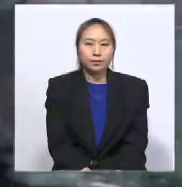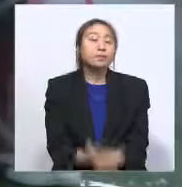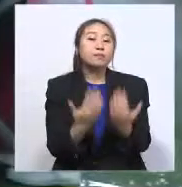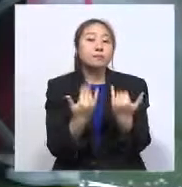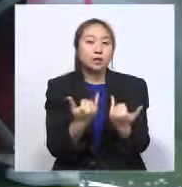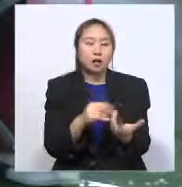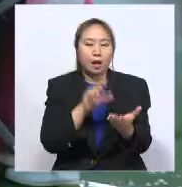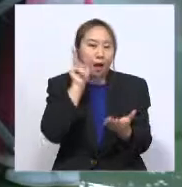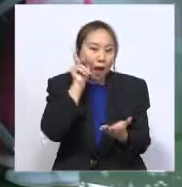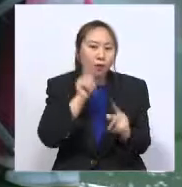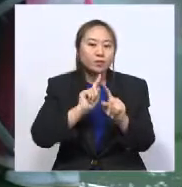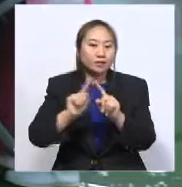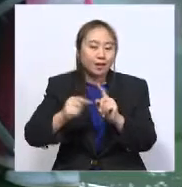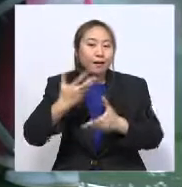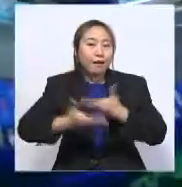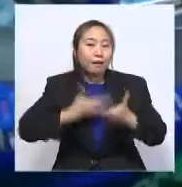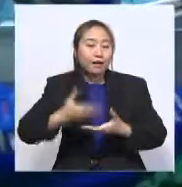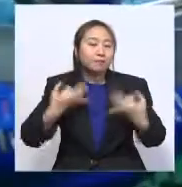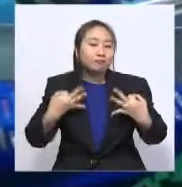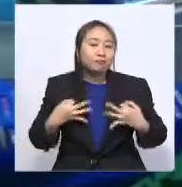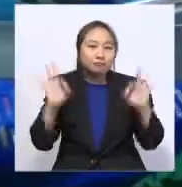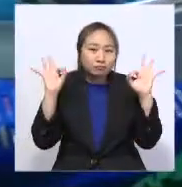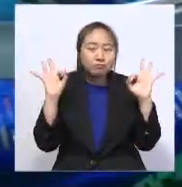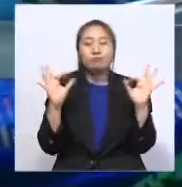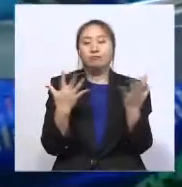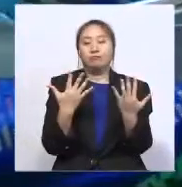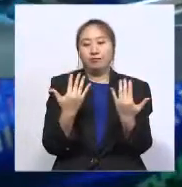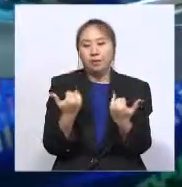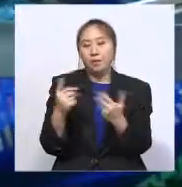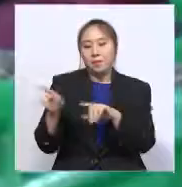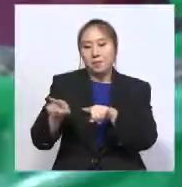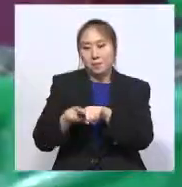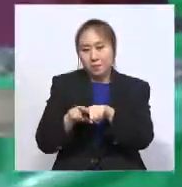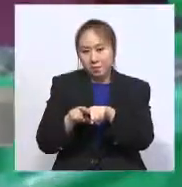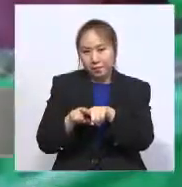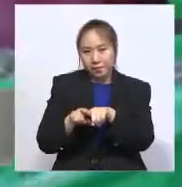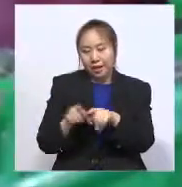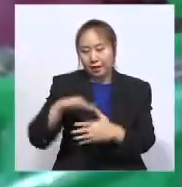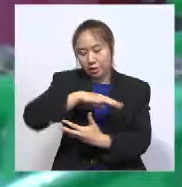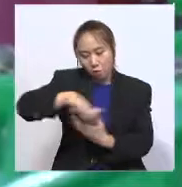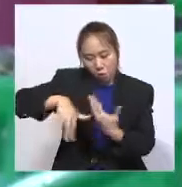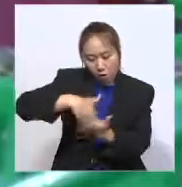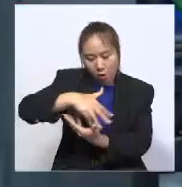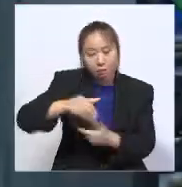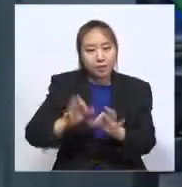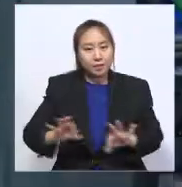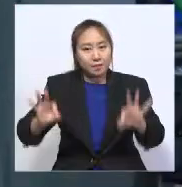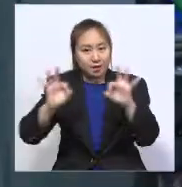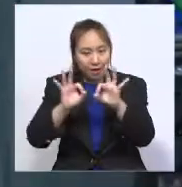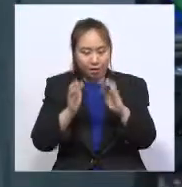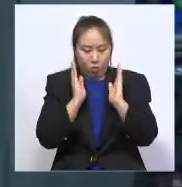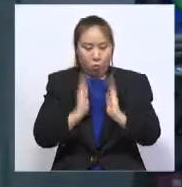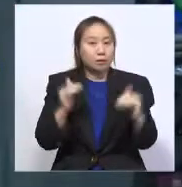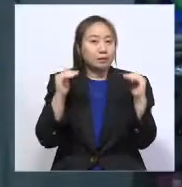ในยุคของข้อมูลข่าวสารและการค้าเสรีที่ไร้พรมแดนพร้อมๆกับการให้ความสำคัญด้านสิ่งแวดล้อมและสิทธิมนุษ